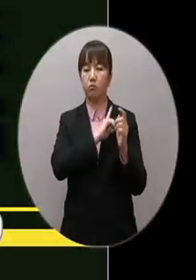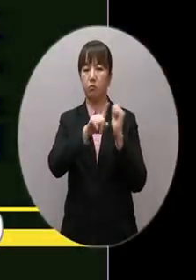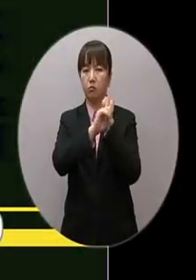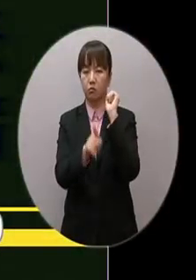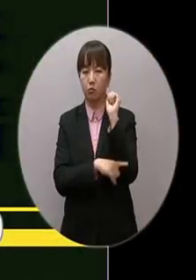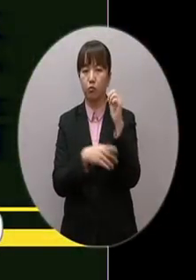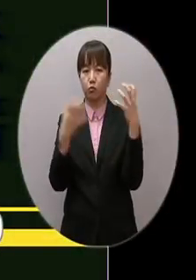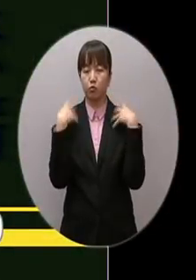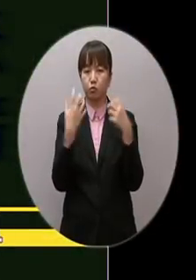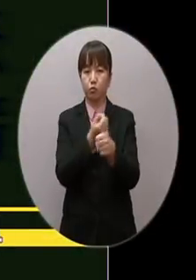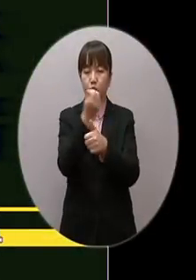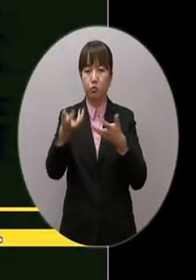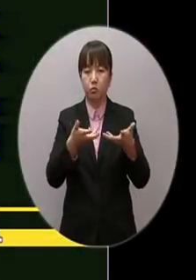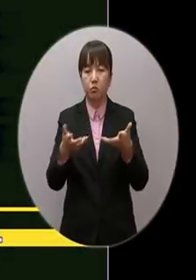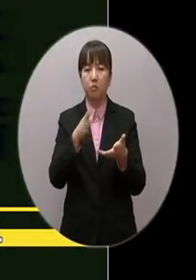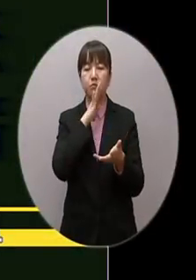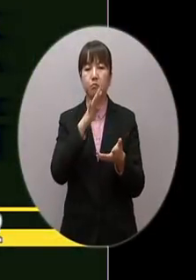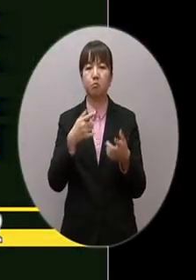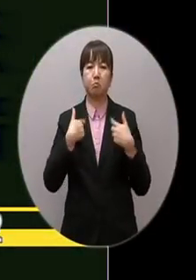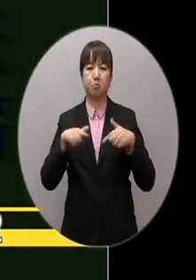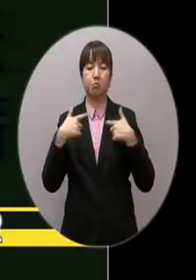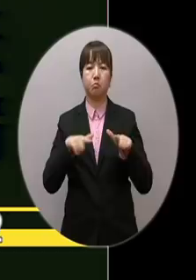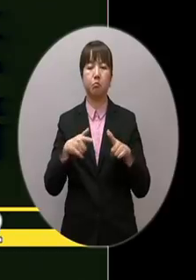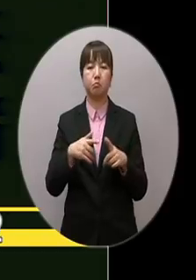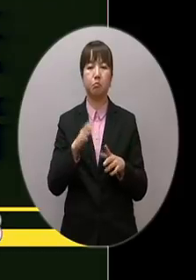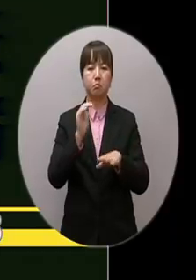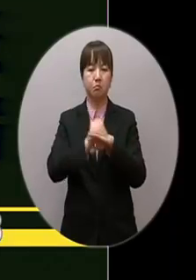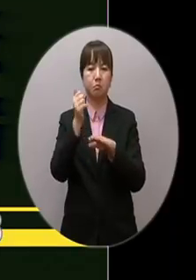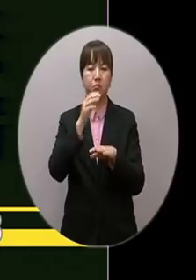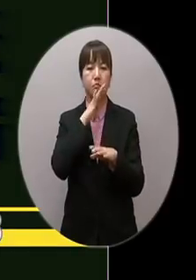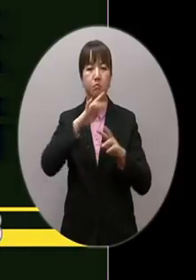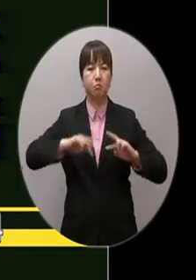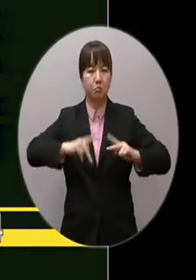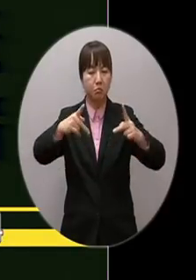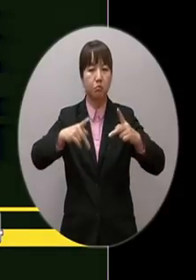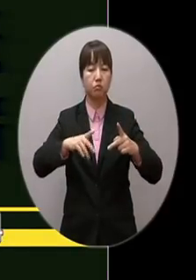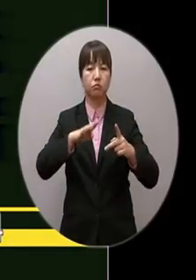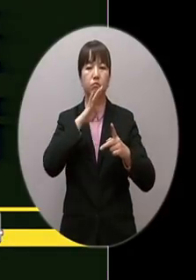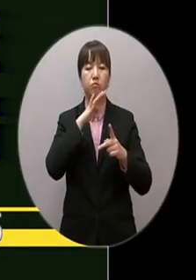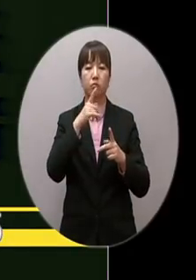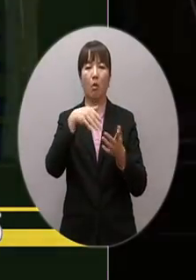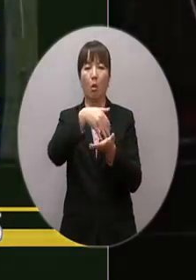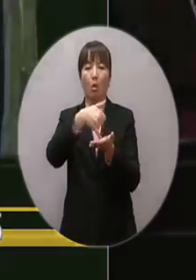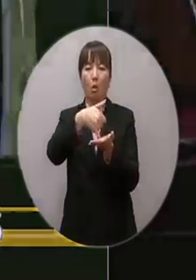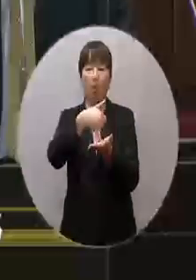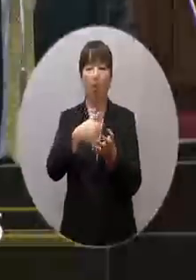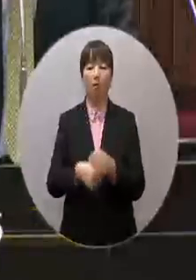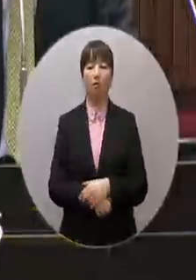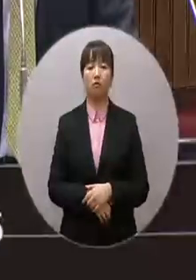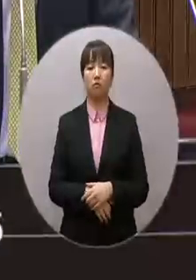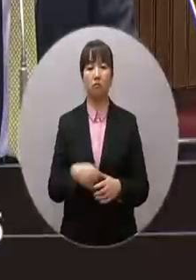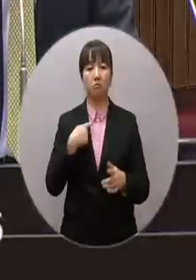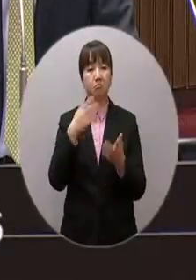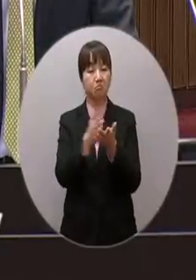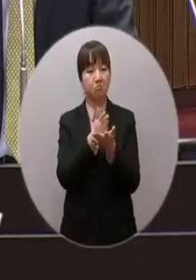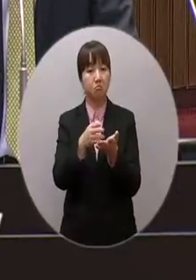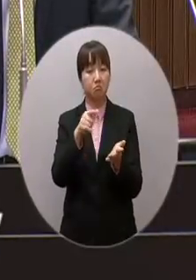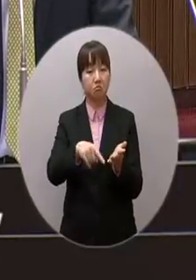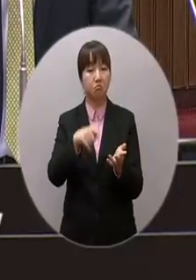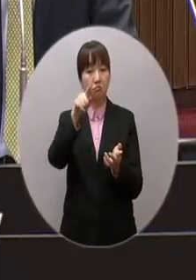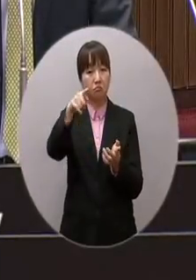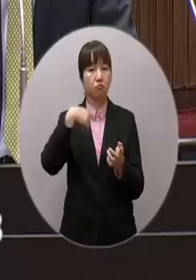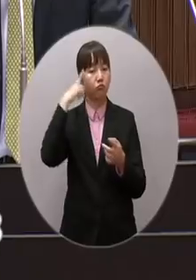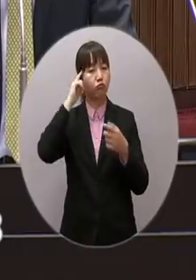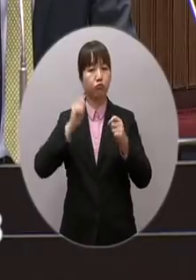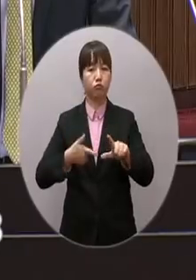定的执掌极尽推脱之能事，对于推动改革非常的软弱。我这样的评价跟院